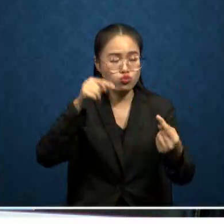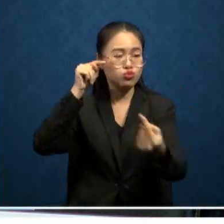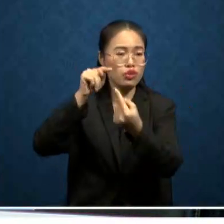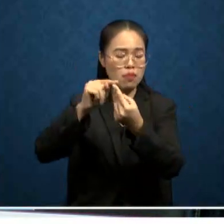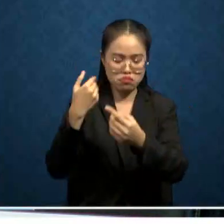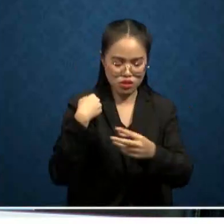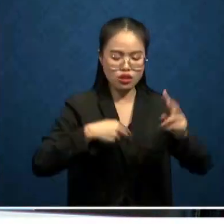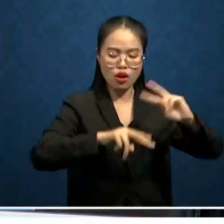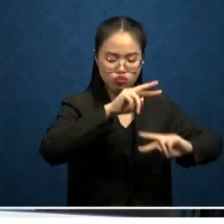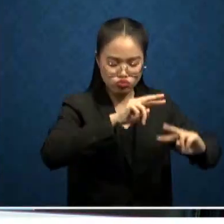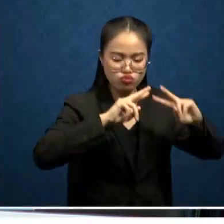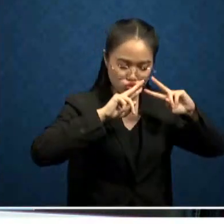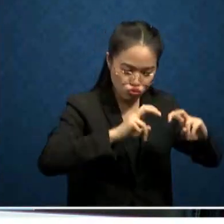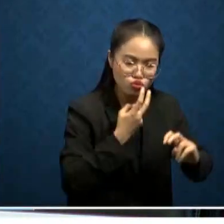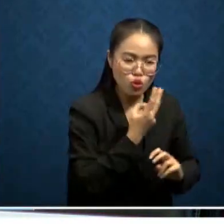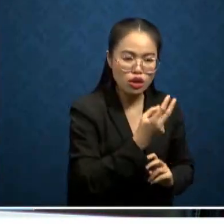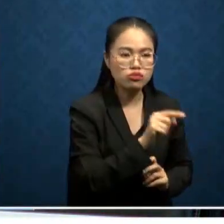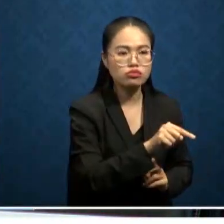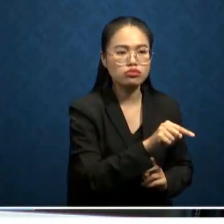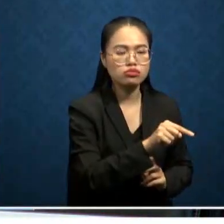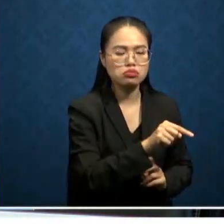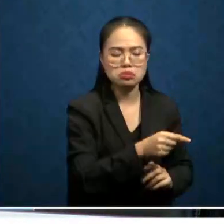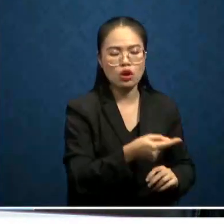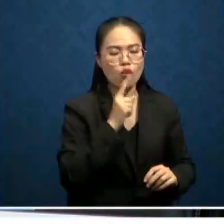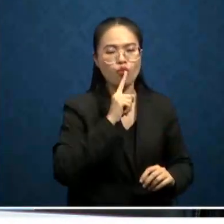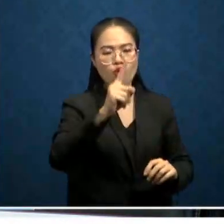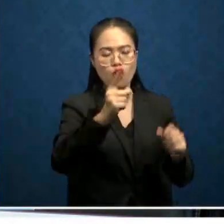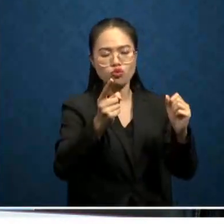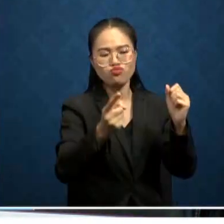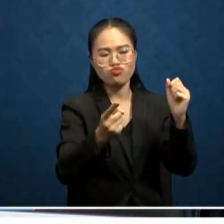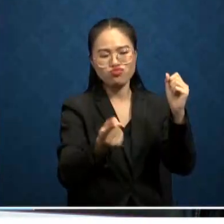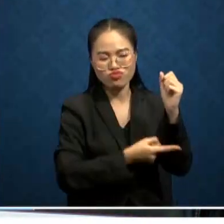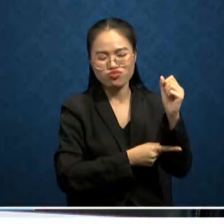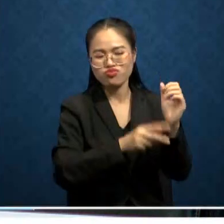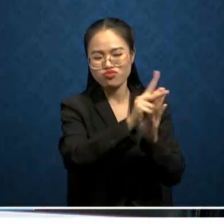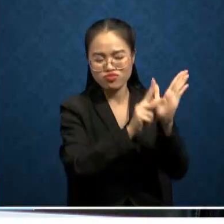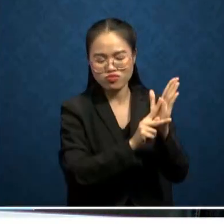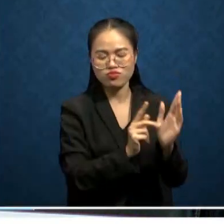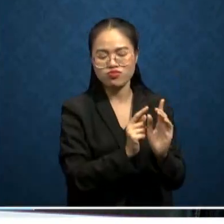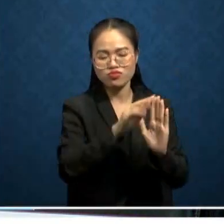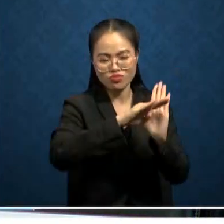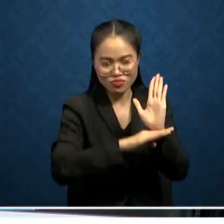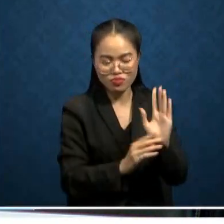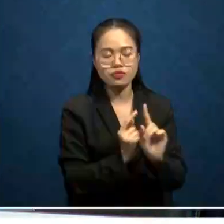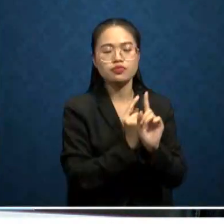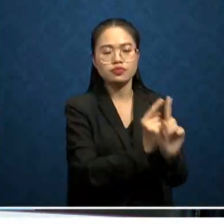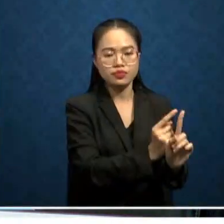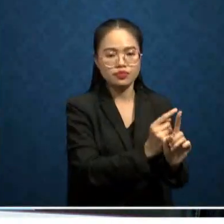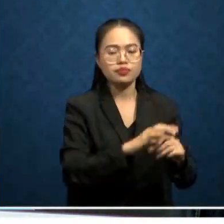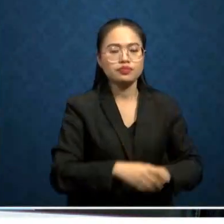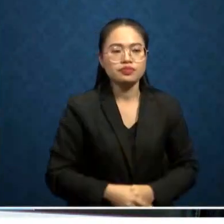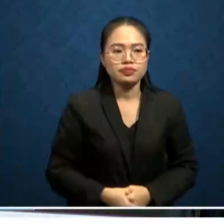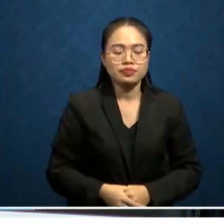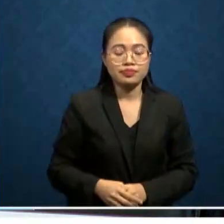ตรวจสอบแล้วก็มีการเอ่อดำเนินคดีตามขั้นตอนต่อไปนะครับขออนุญาตชี้แจงเพิ่มเติมของประเด็นของ